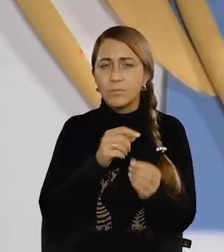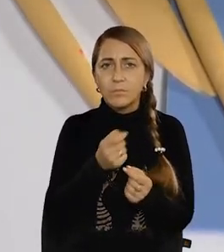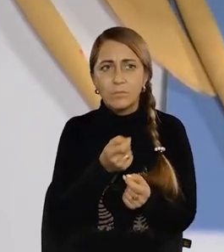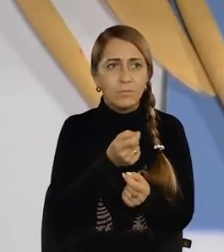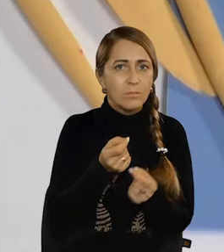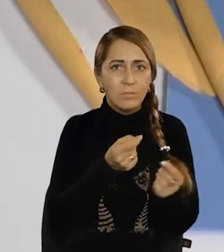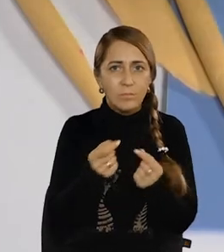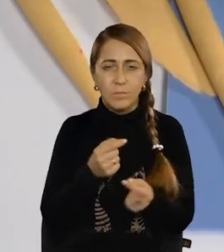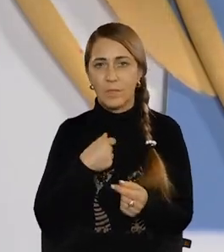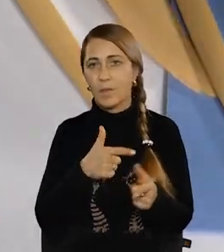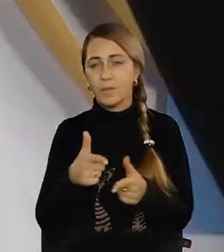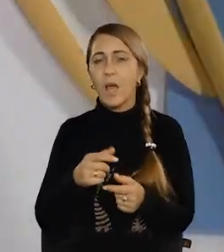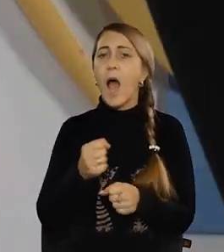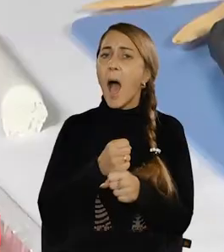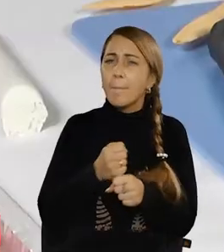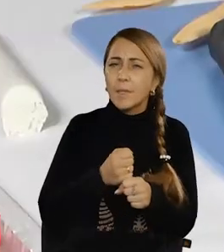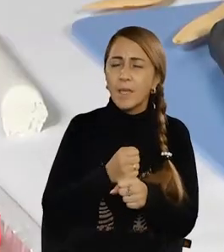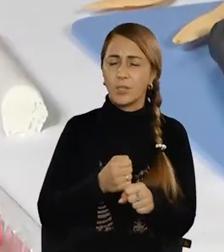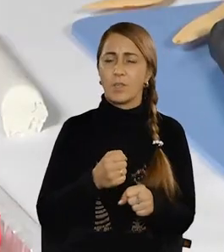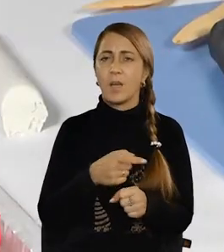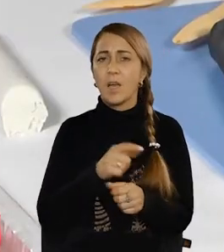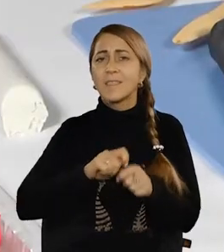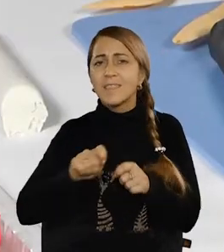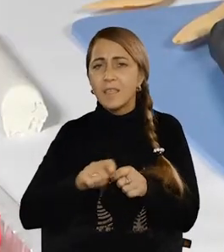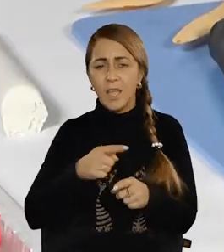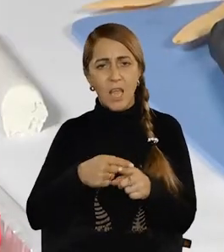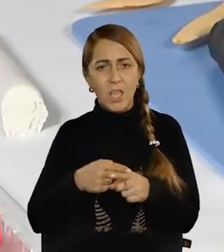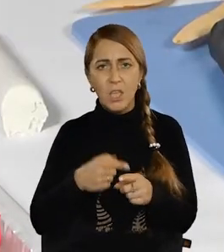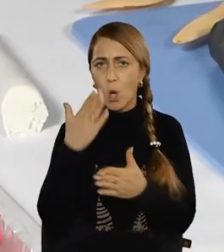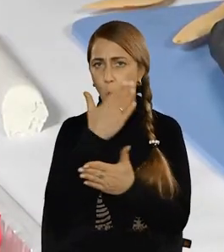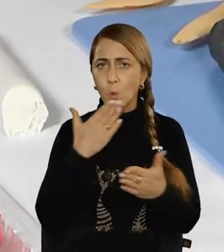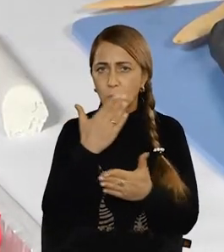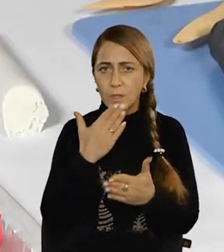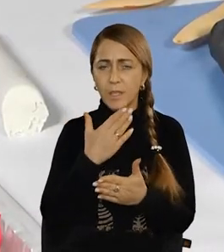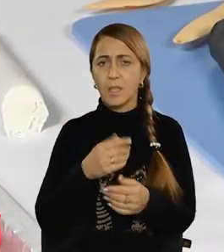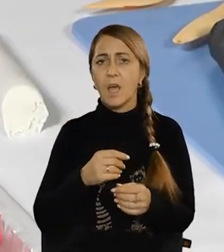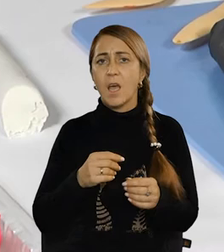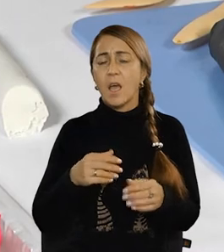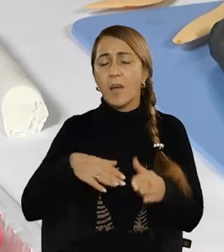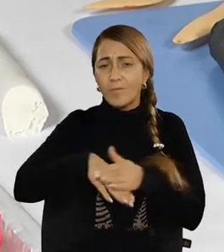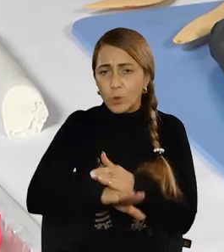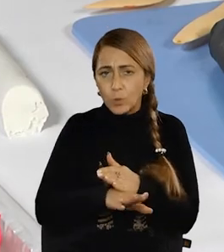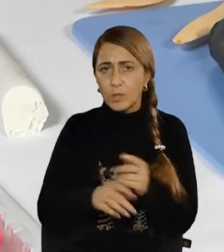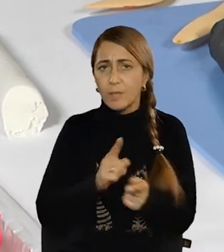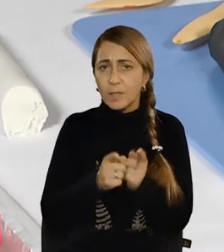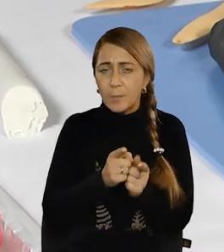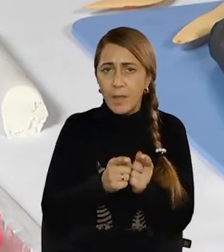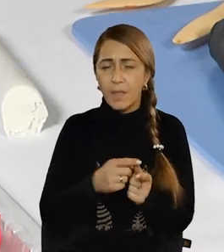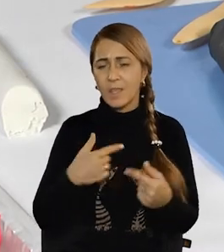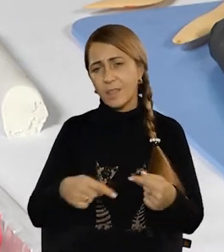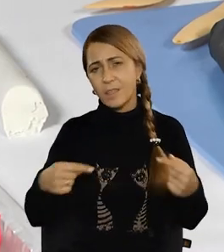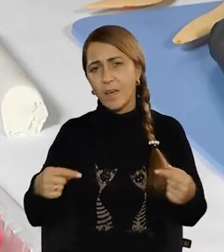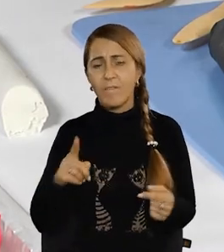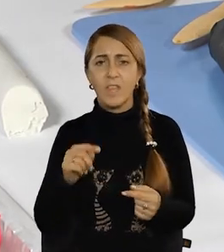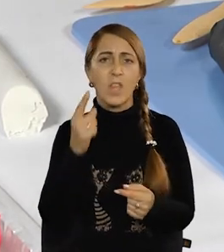посуд, аптечку, воду, ліхтарик, сірники, ніж, рушник, змінне взуття, одяг та всілякі засоби від